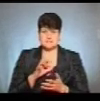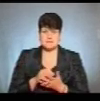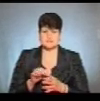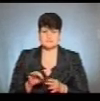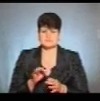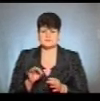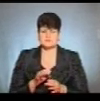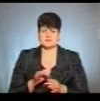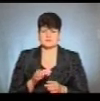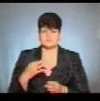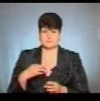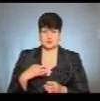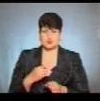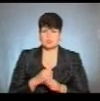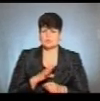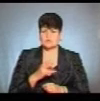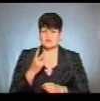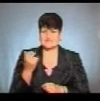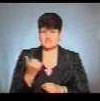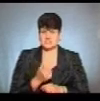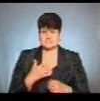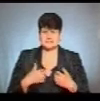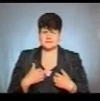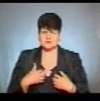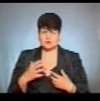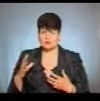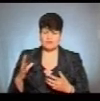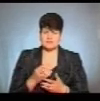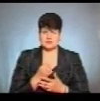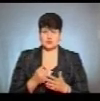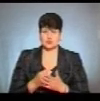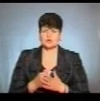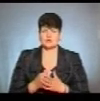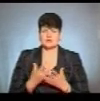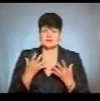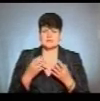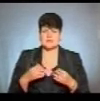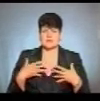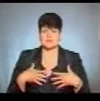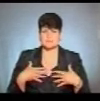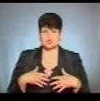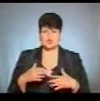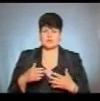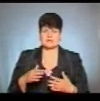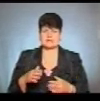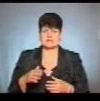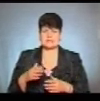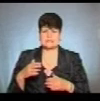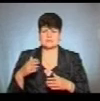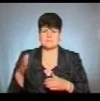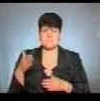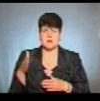вишиванки. Робота тривала 2 тижні. Каже, поспішали, щоб встигнути до дня кримсько-татарського прапора. Ми порадилися